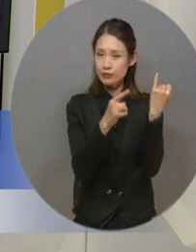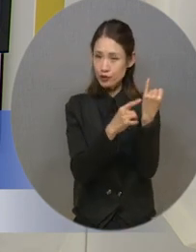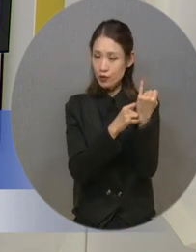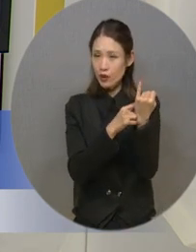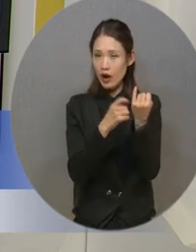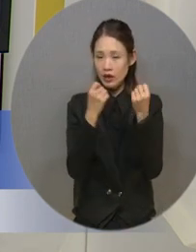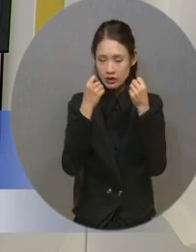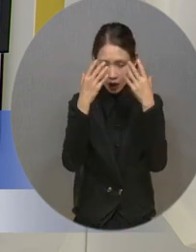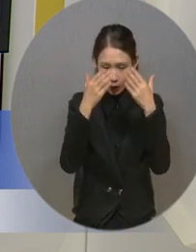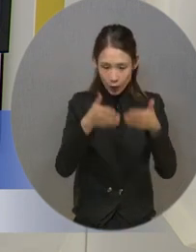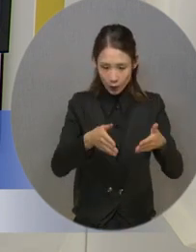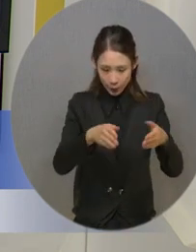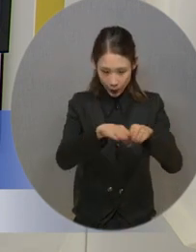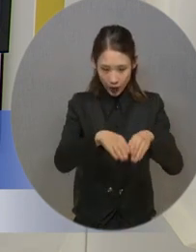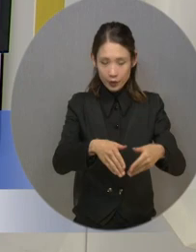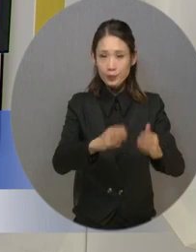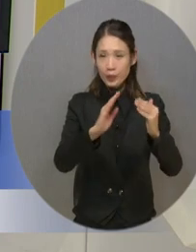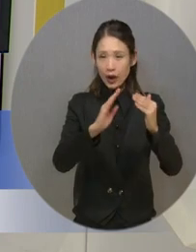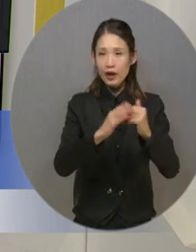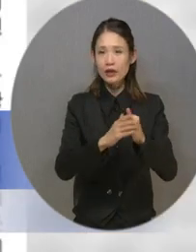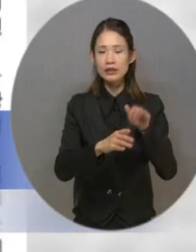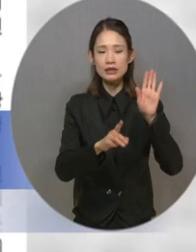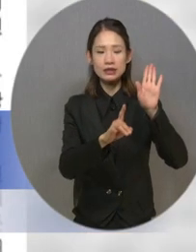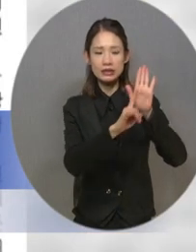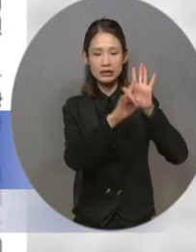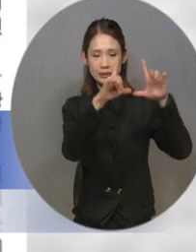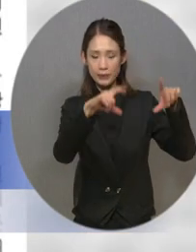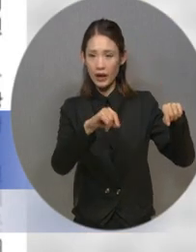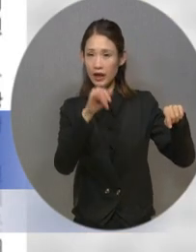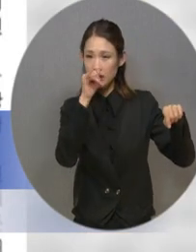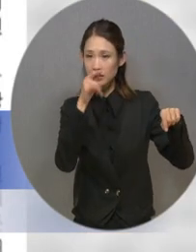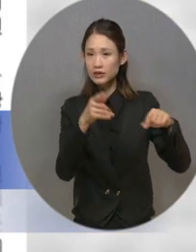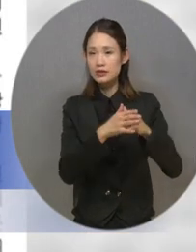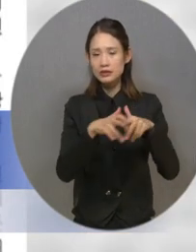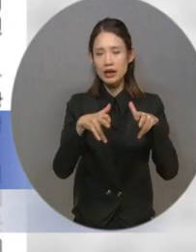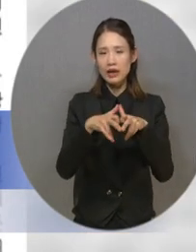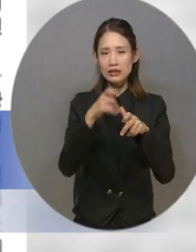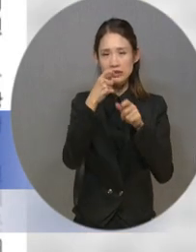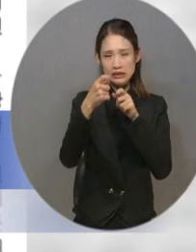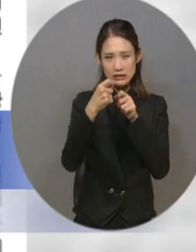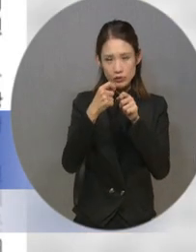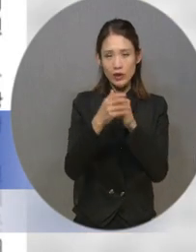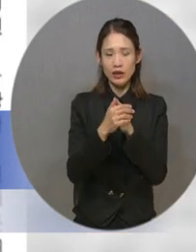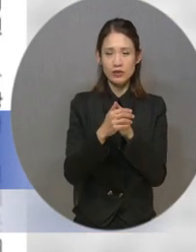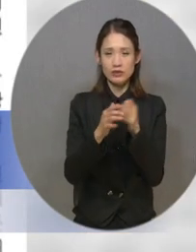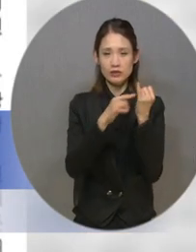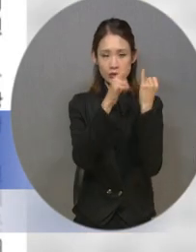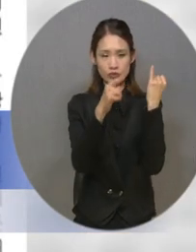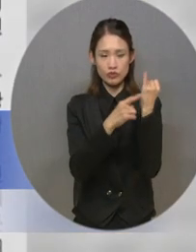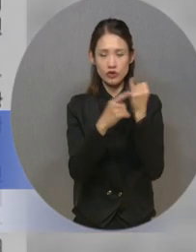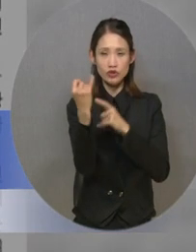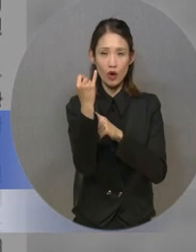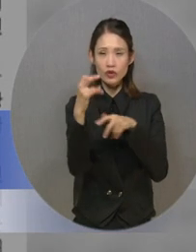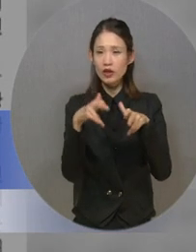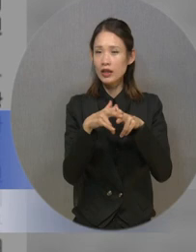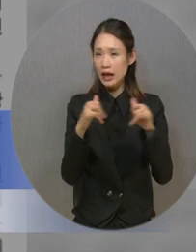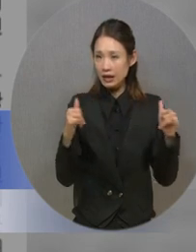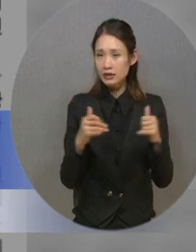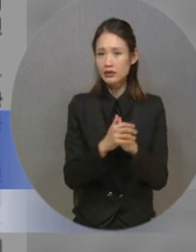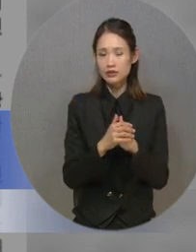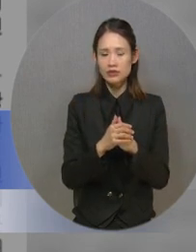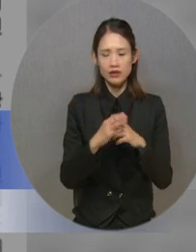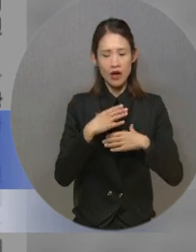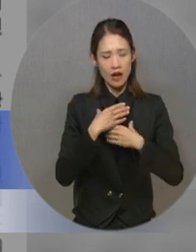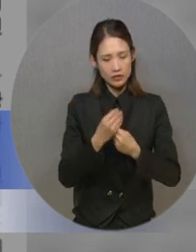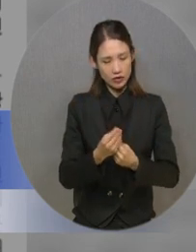개소했다는 소식이 일면에 실려였는데요이 장애 친환산부인과는 여성 장애인이 안전하고 편리하게